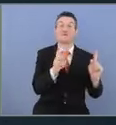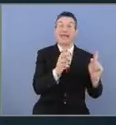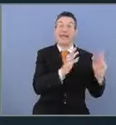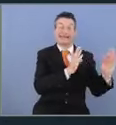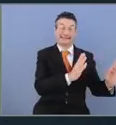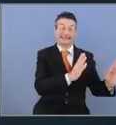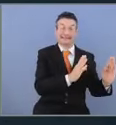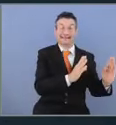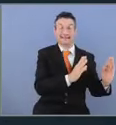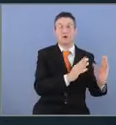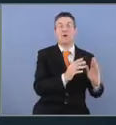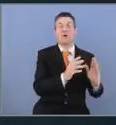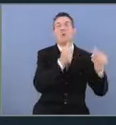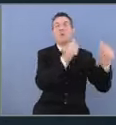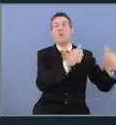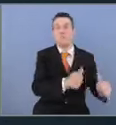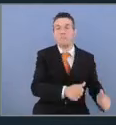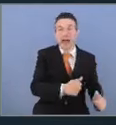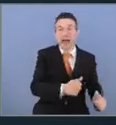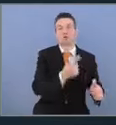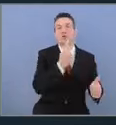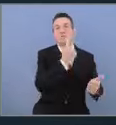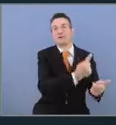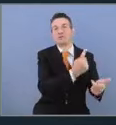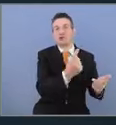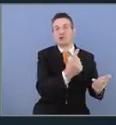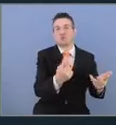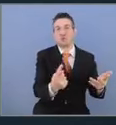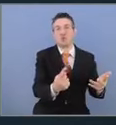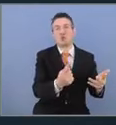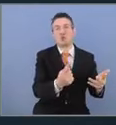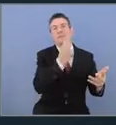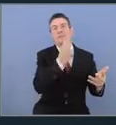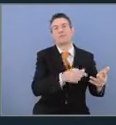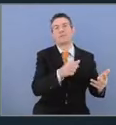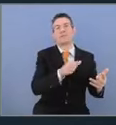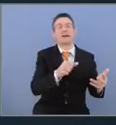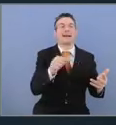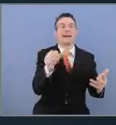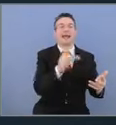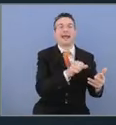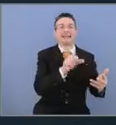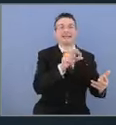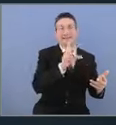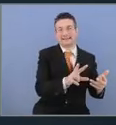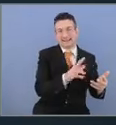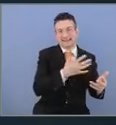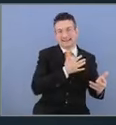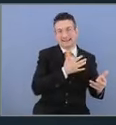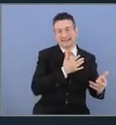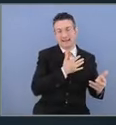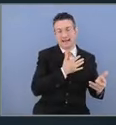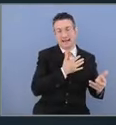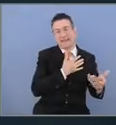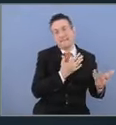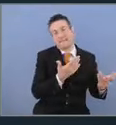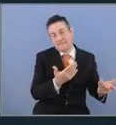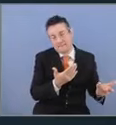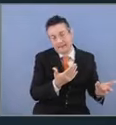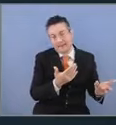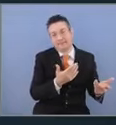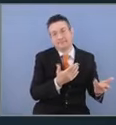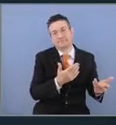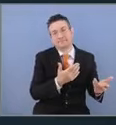bando per ciascun verticale della nostra Smart Specialization Strategy, che però non ha accolto